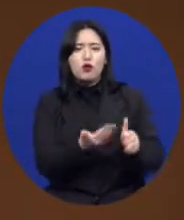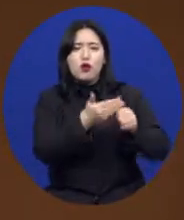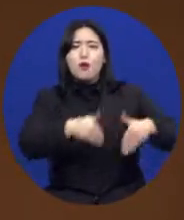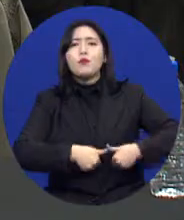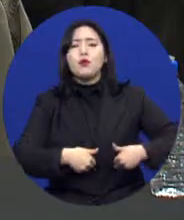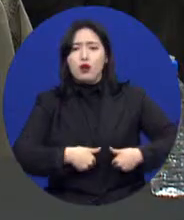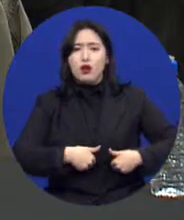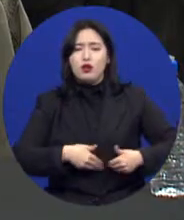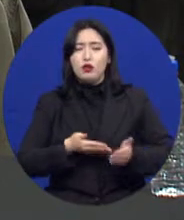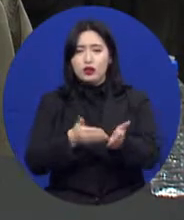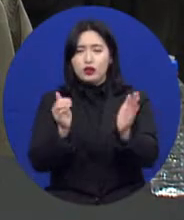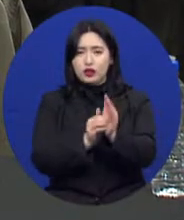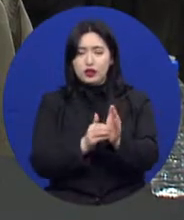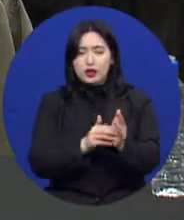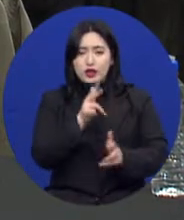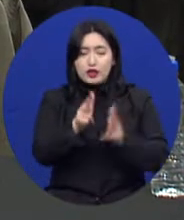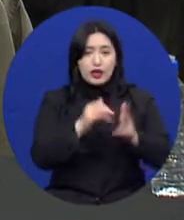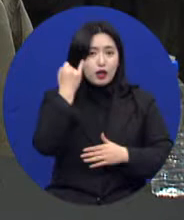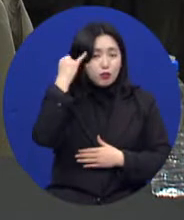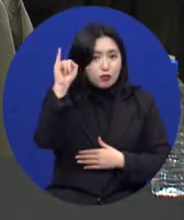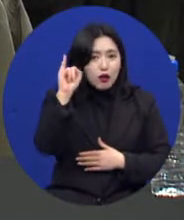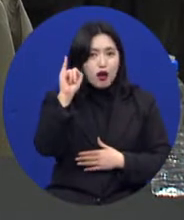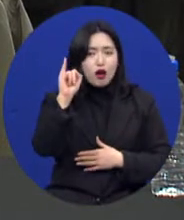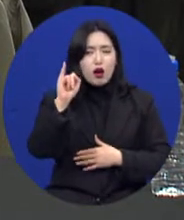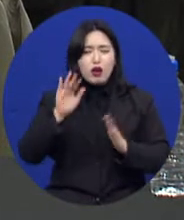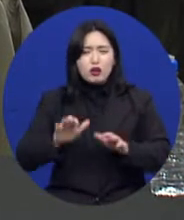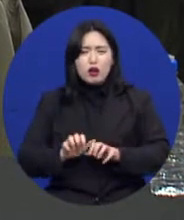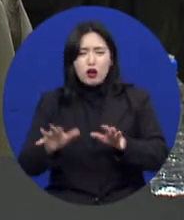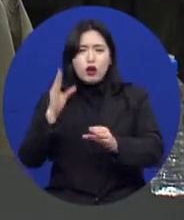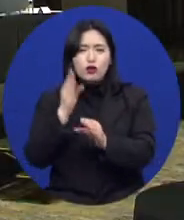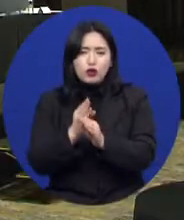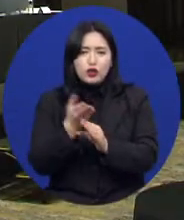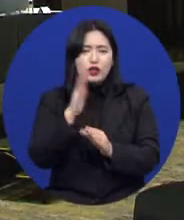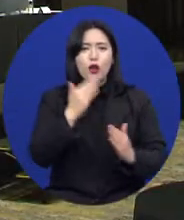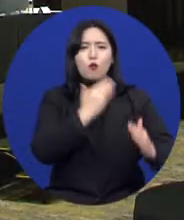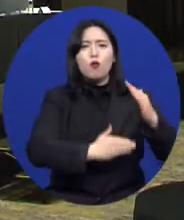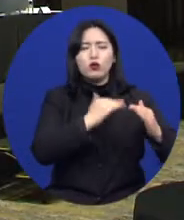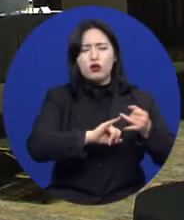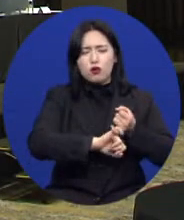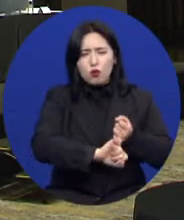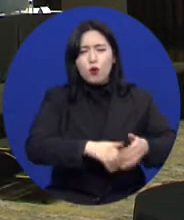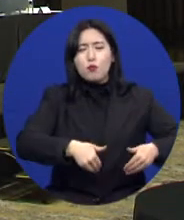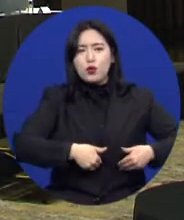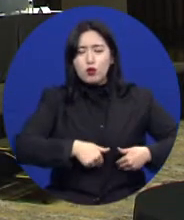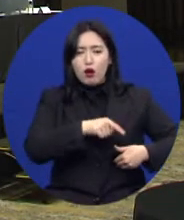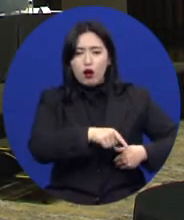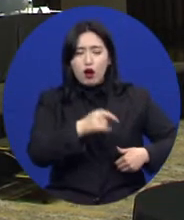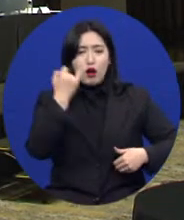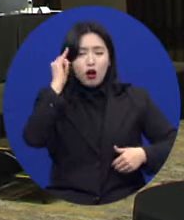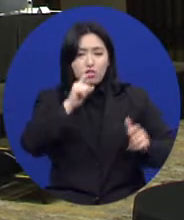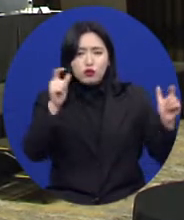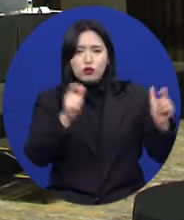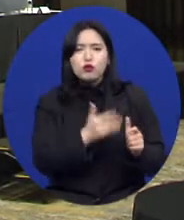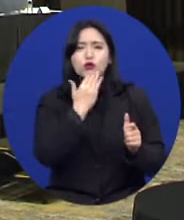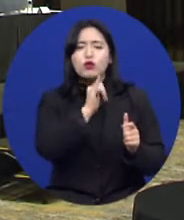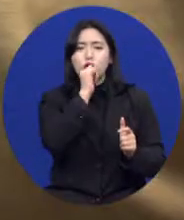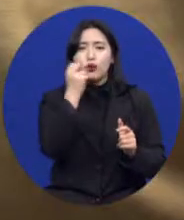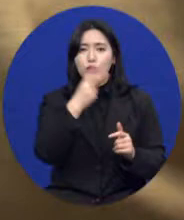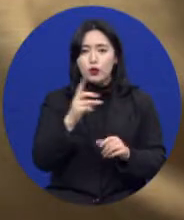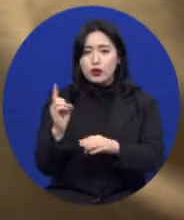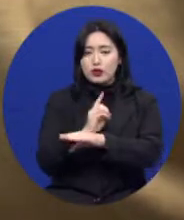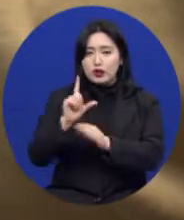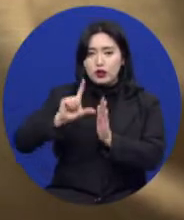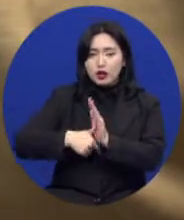지적했습니다. 상업 콘텐츠가 득세하는 흐름 속에서 공적인 필수 콘텐츠가 축소될 수 있는 데다 디지털 시대에는